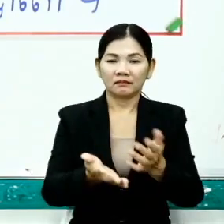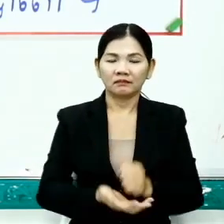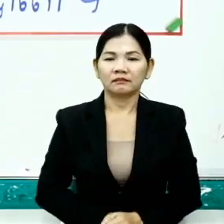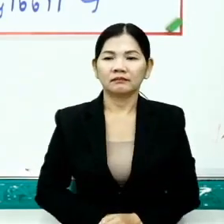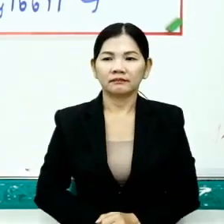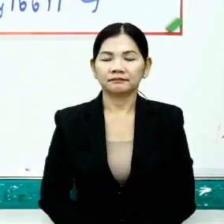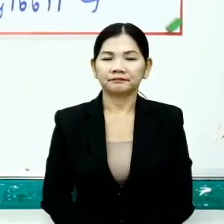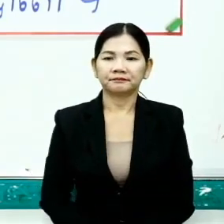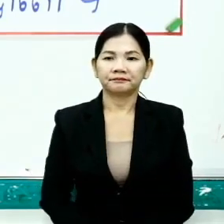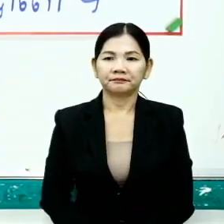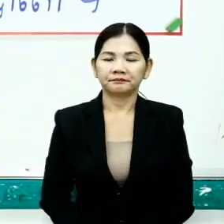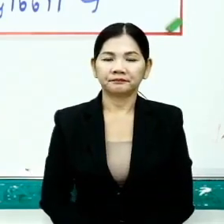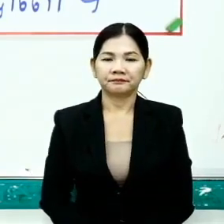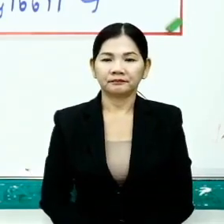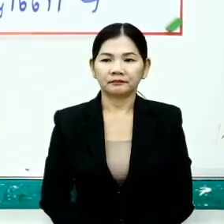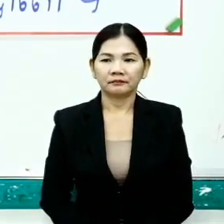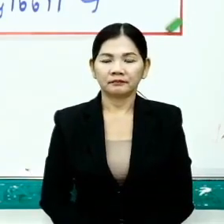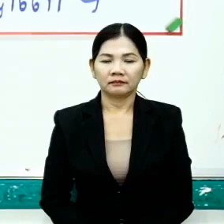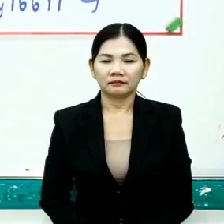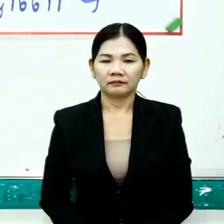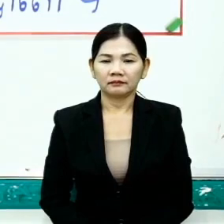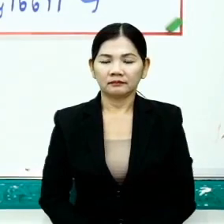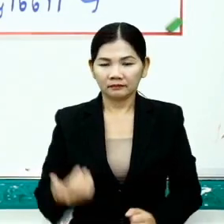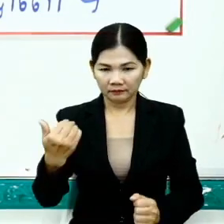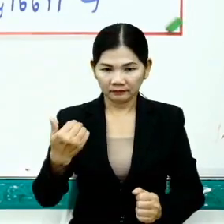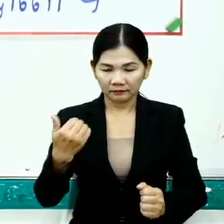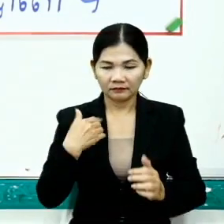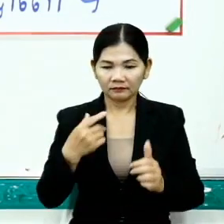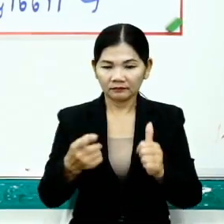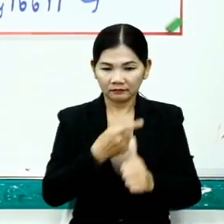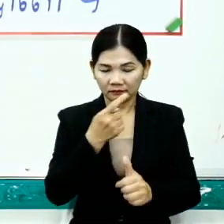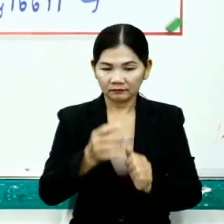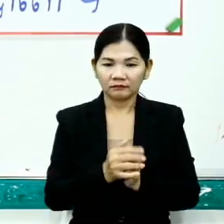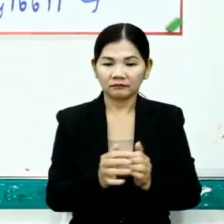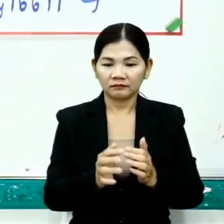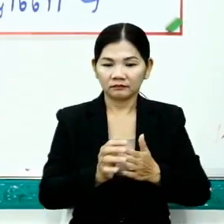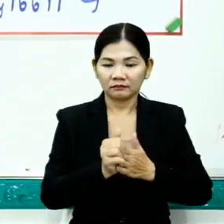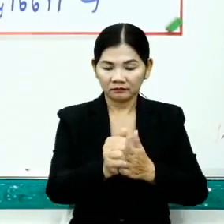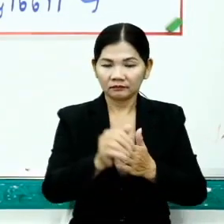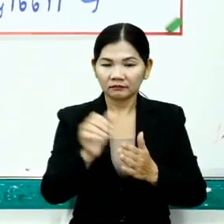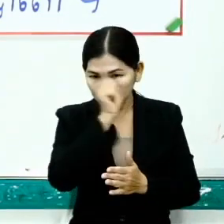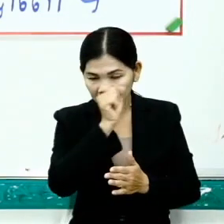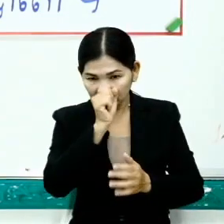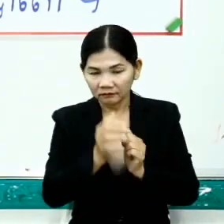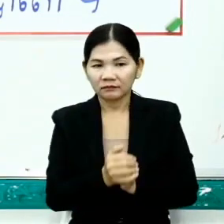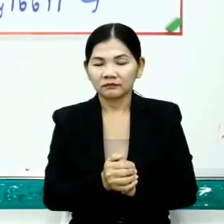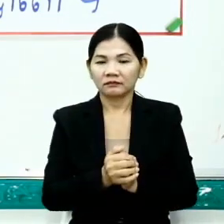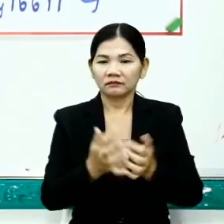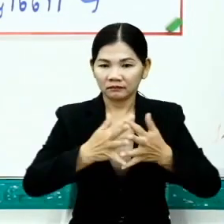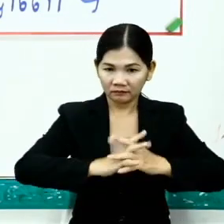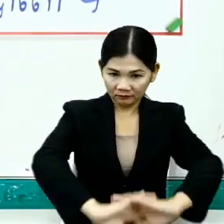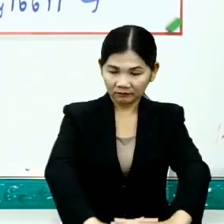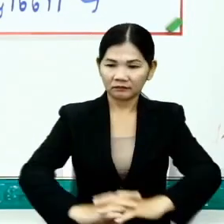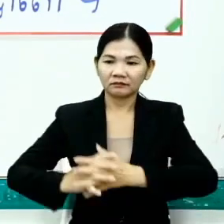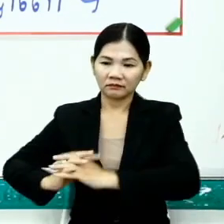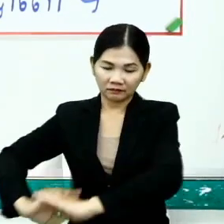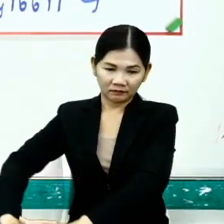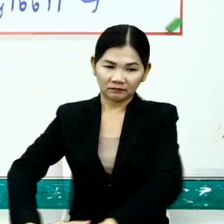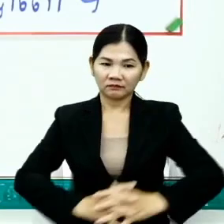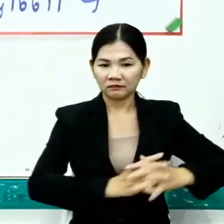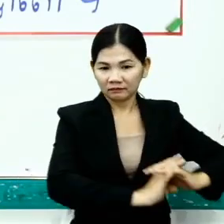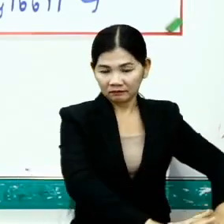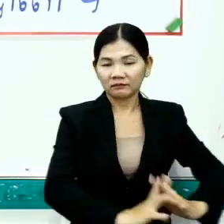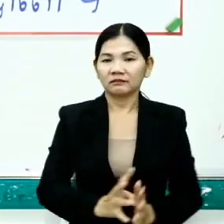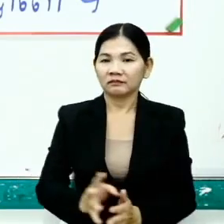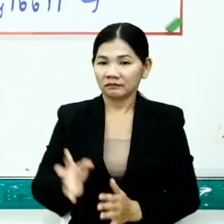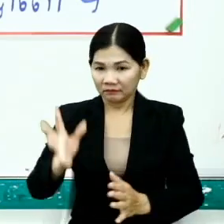ណាចាអញ្ចឹងអ្នកគ្រូមុននឹងនាំកូនច្រៀងចម្រៀងហើយនឹងពុតប្រាណមិញកូនពុតខ្លួនពុតប្រាណមិញយើងរៀន